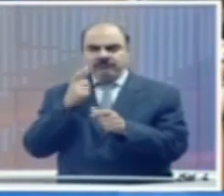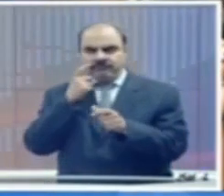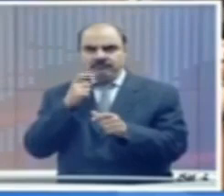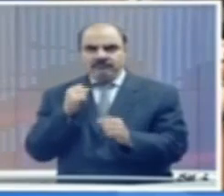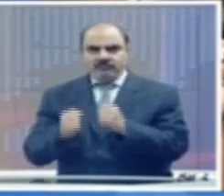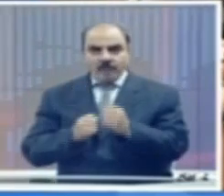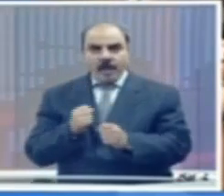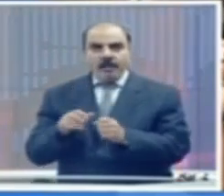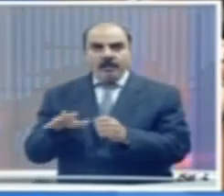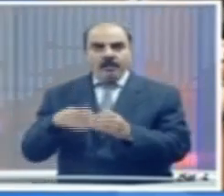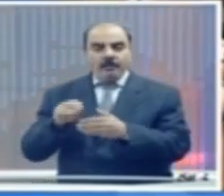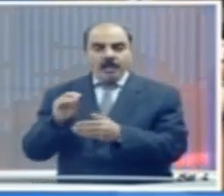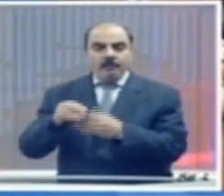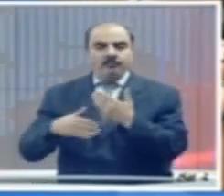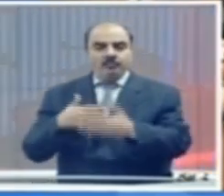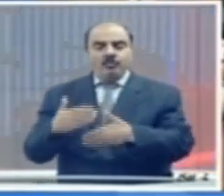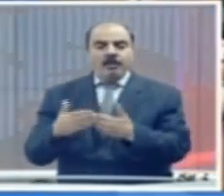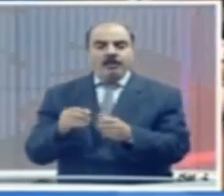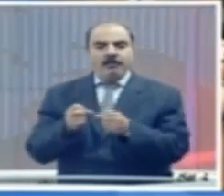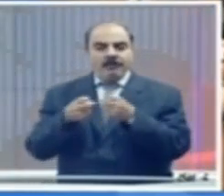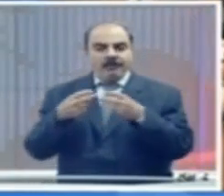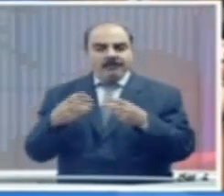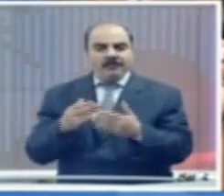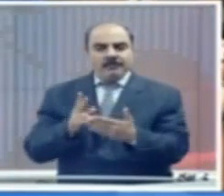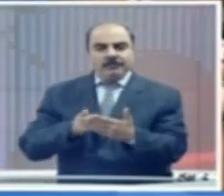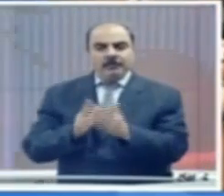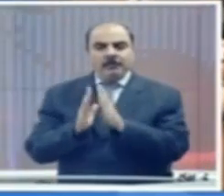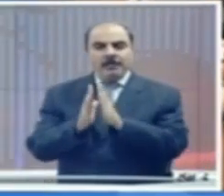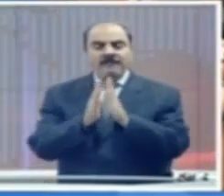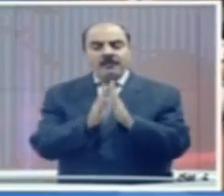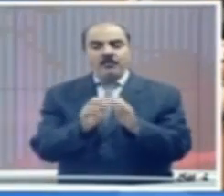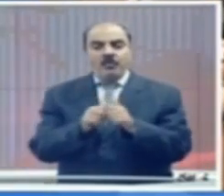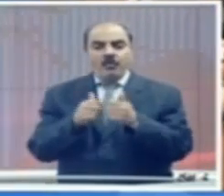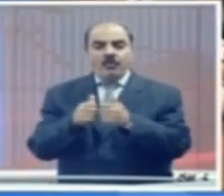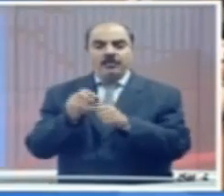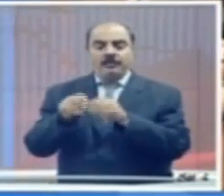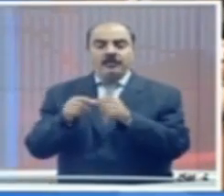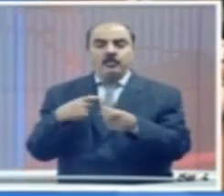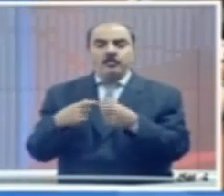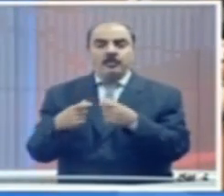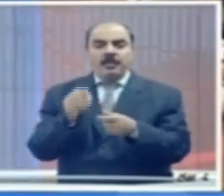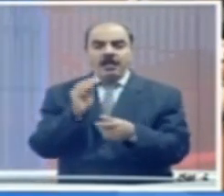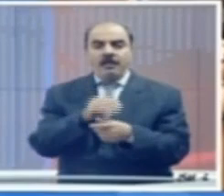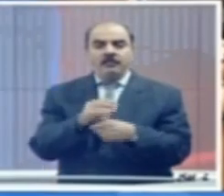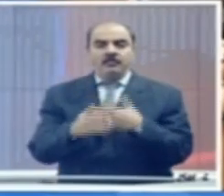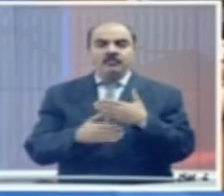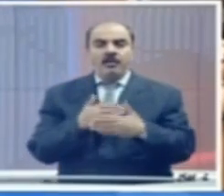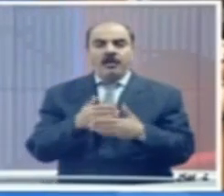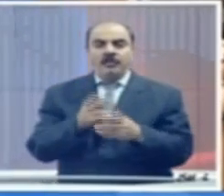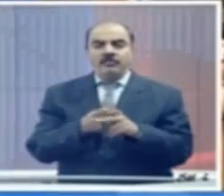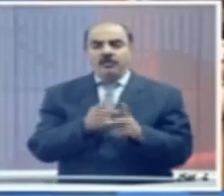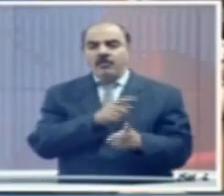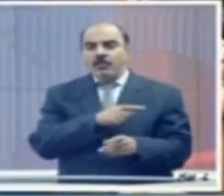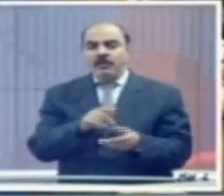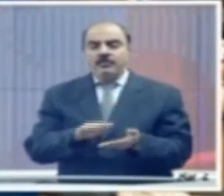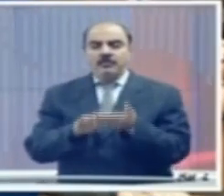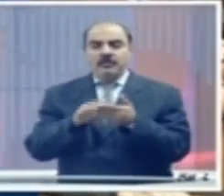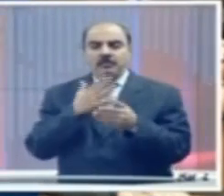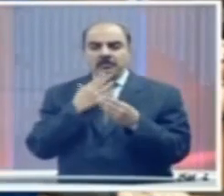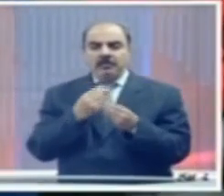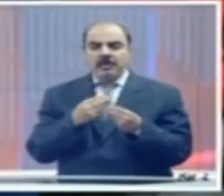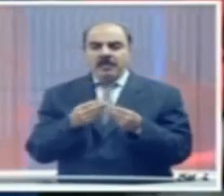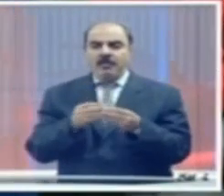أسوان وسويس. وشددت الوزيرة على سرعة الانتهاء من تسجيل ملفات طب الأسرة إلكترونيا بحيث